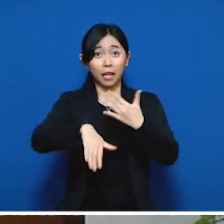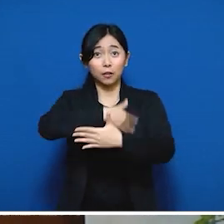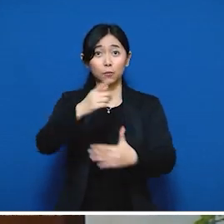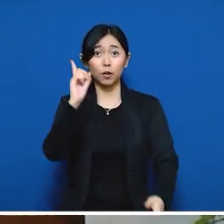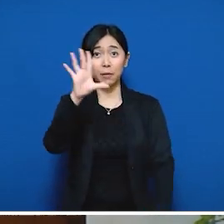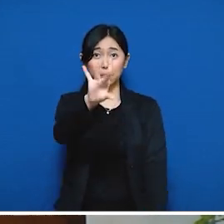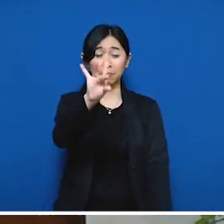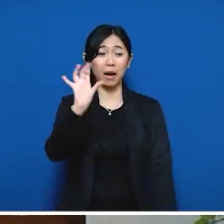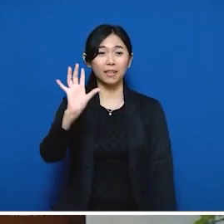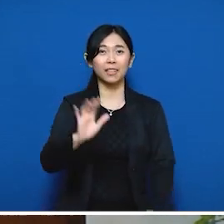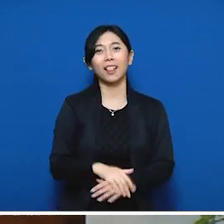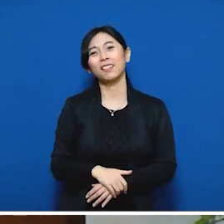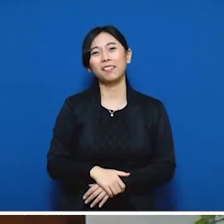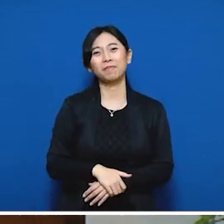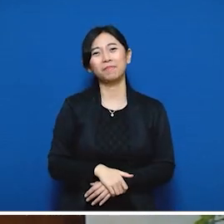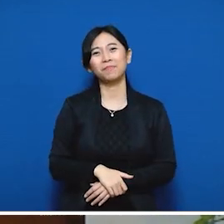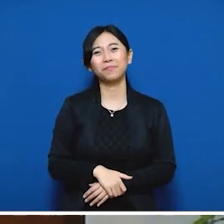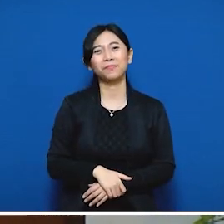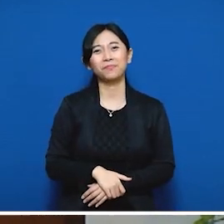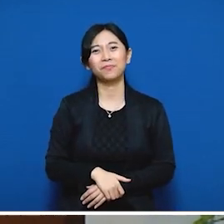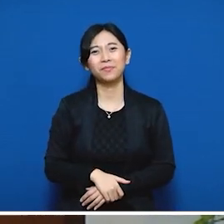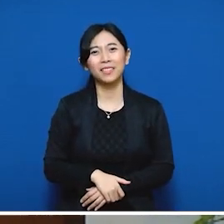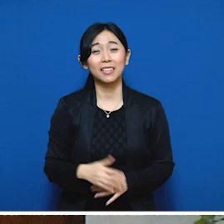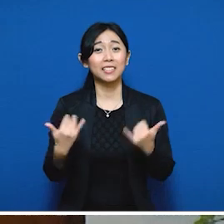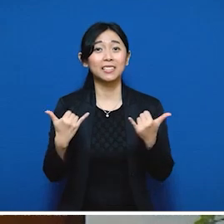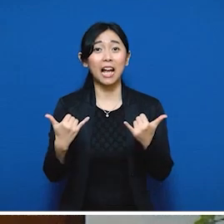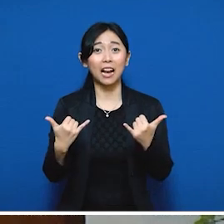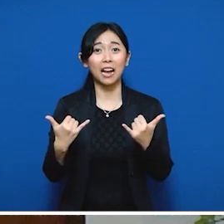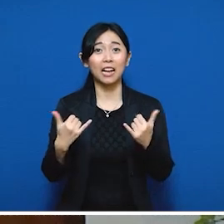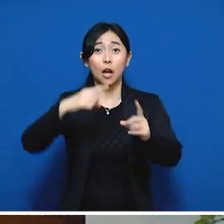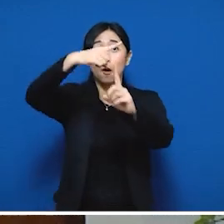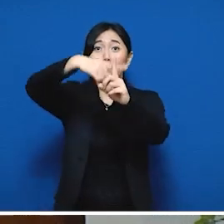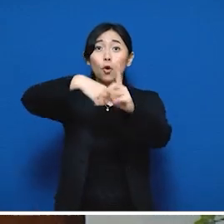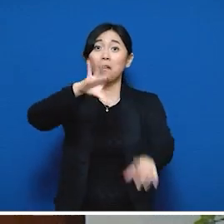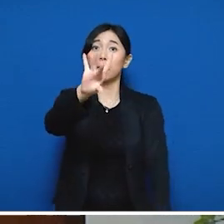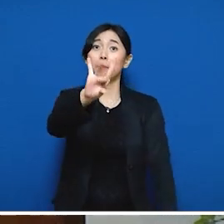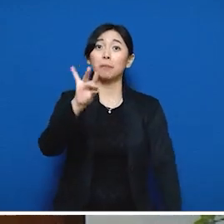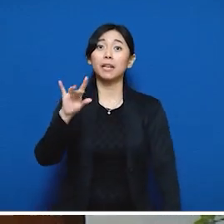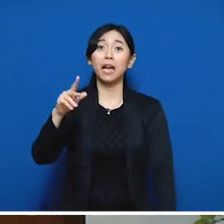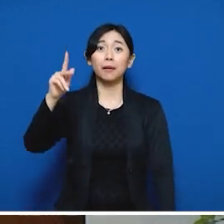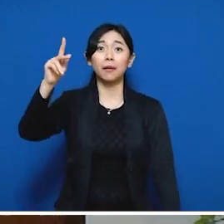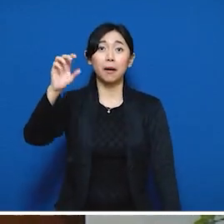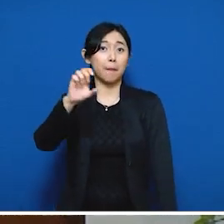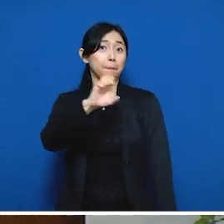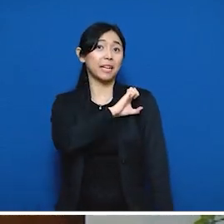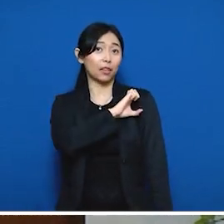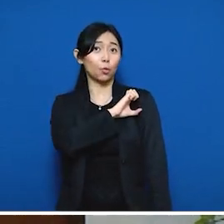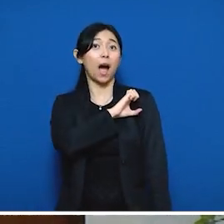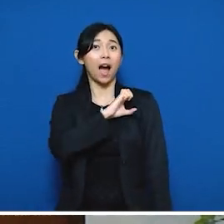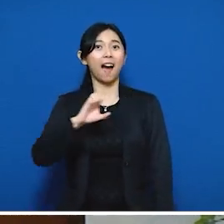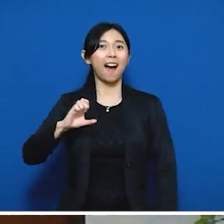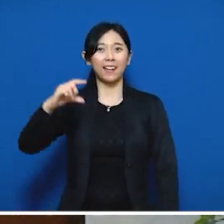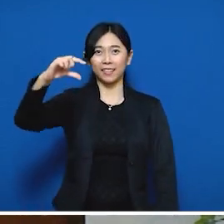dipanggil, ya, bulan-bulan ini adalah bulan pemilihan penatua di lingkup GKI. Kiranya ini juga